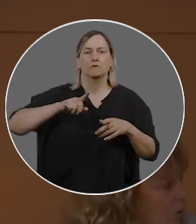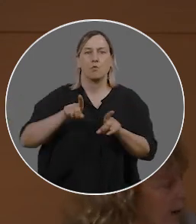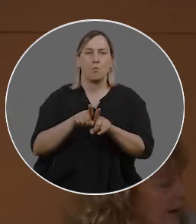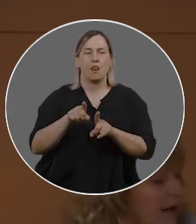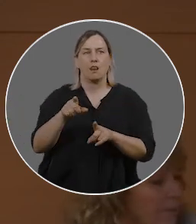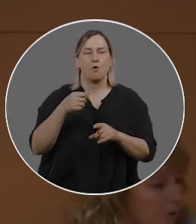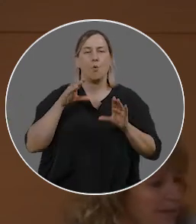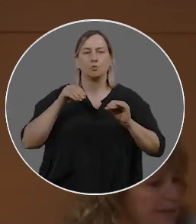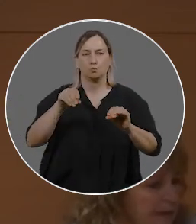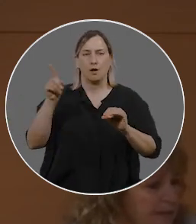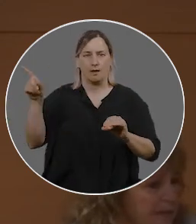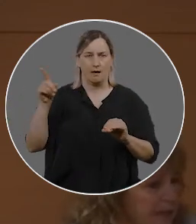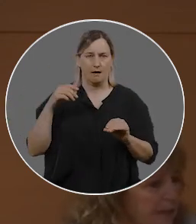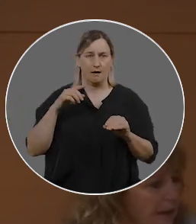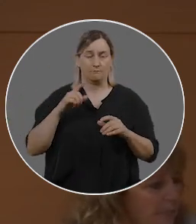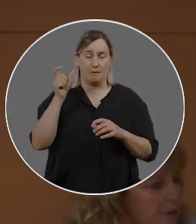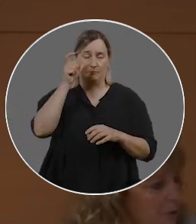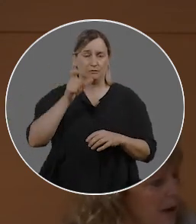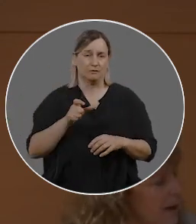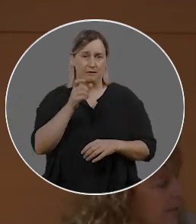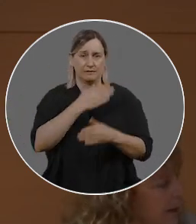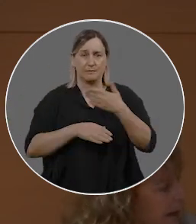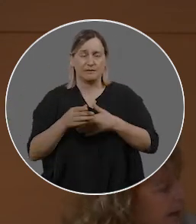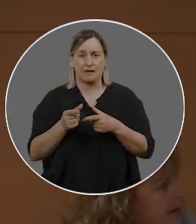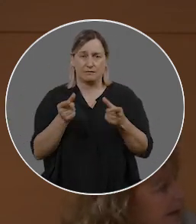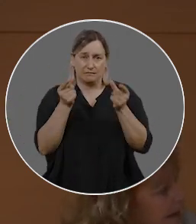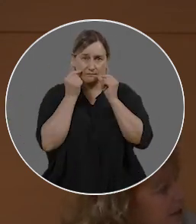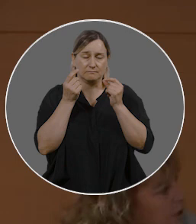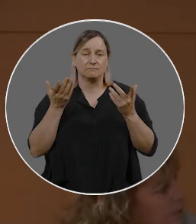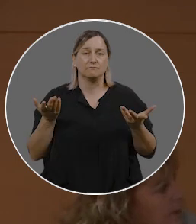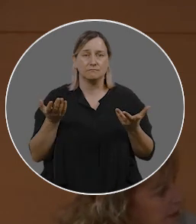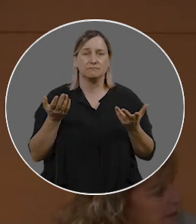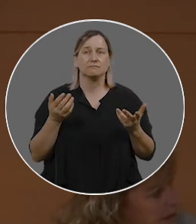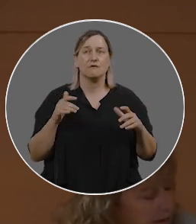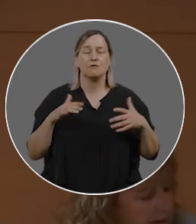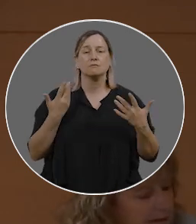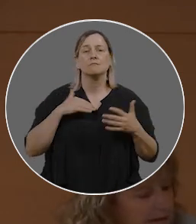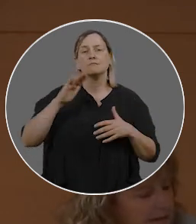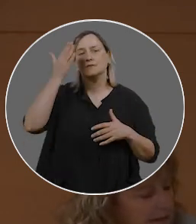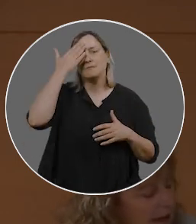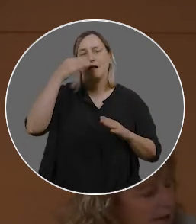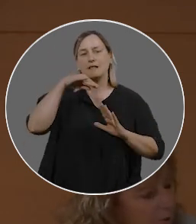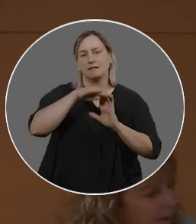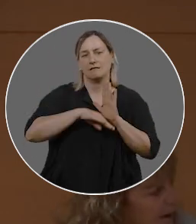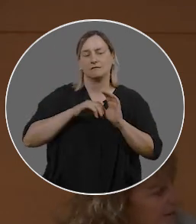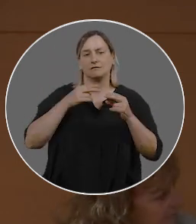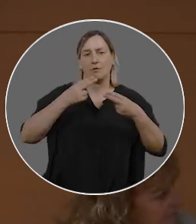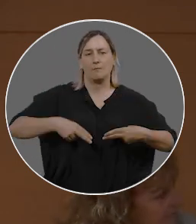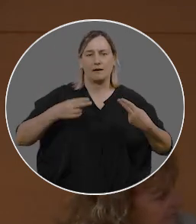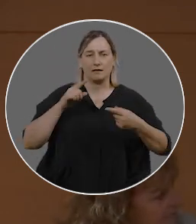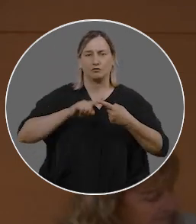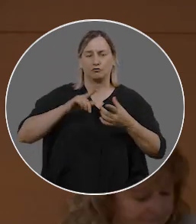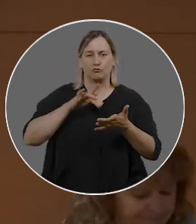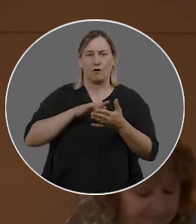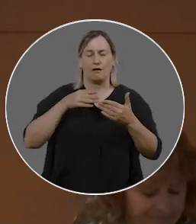a usuària amb una discapacitat visual i, per tant, quines són les principals barreres que està trobant.